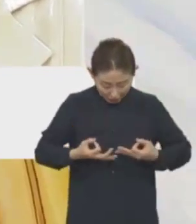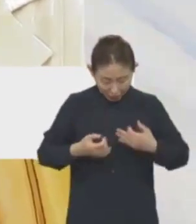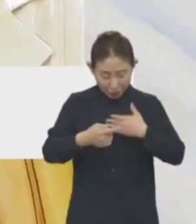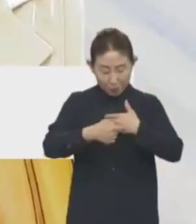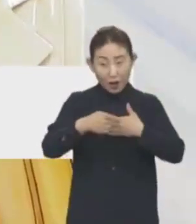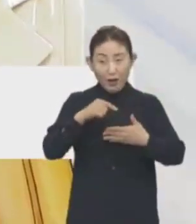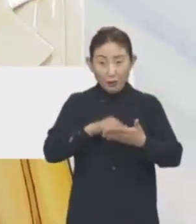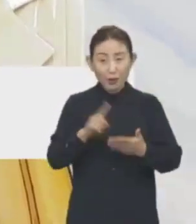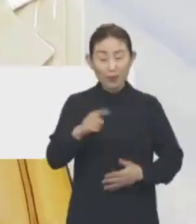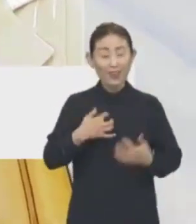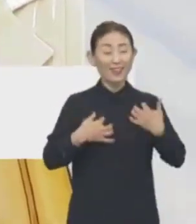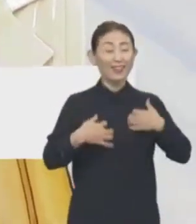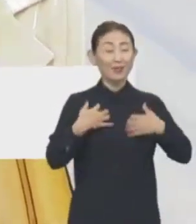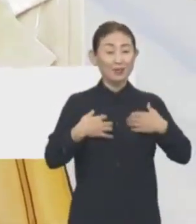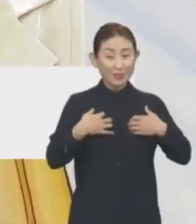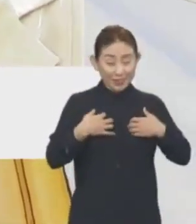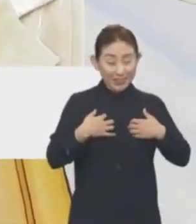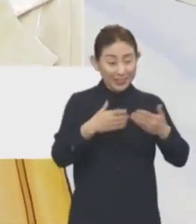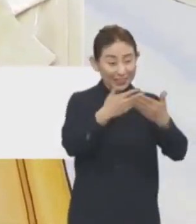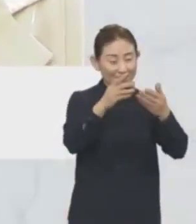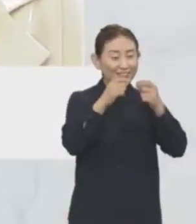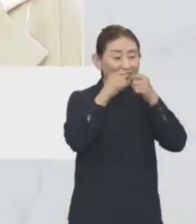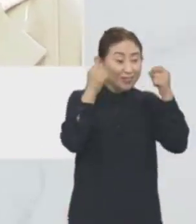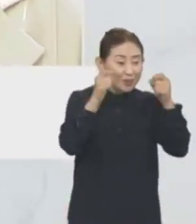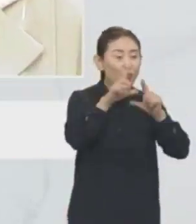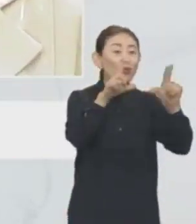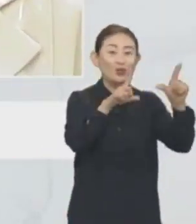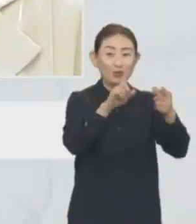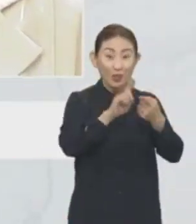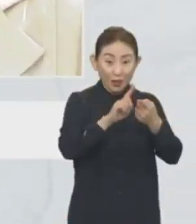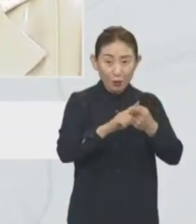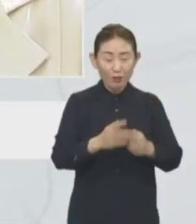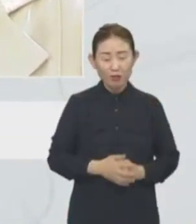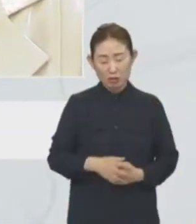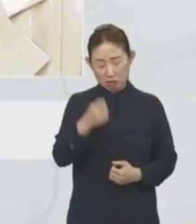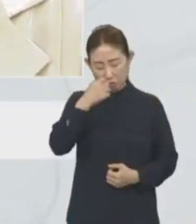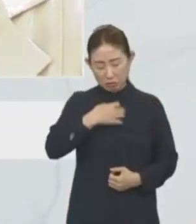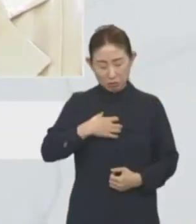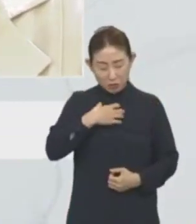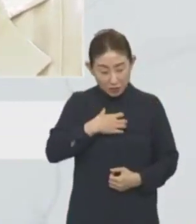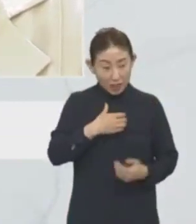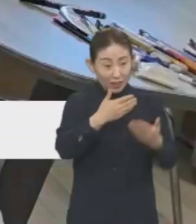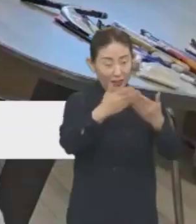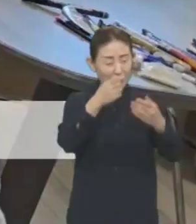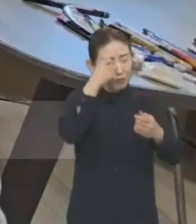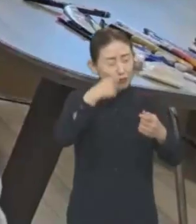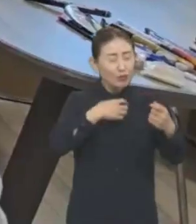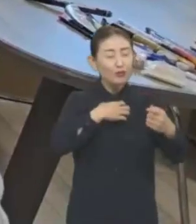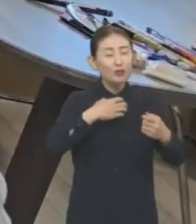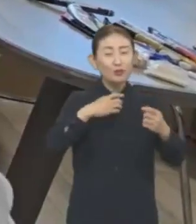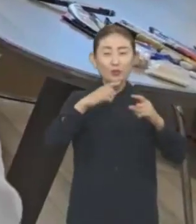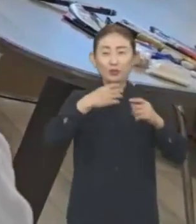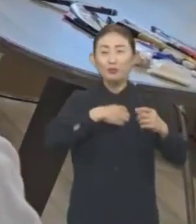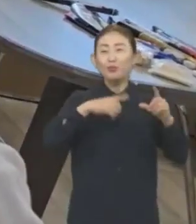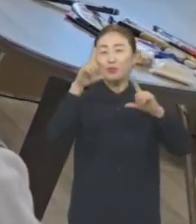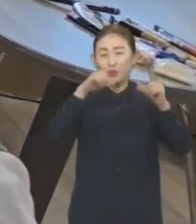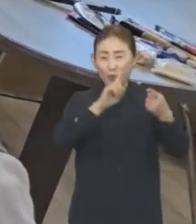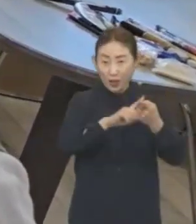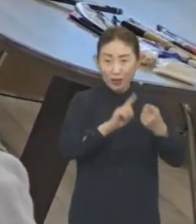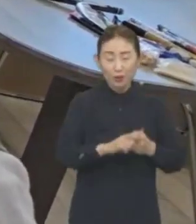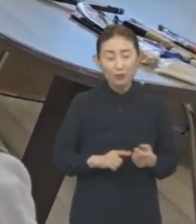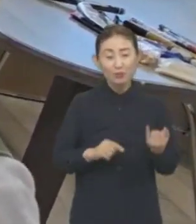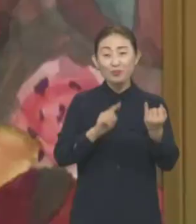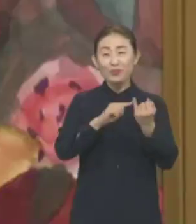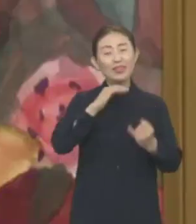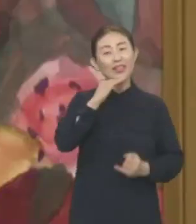기쁠 때는 웃고 있는 그림을 그린다거나 아니면 슬플 때는 진짜 울고 있는 그림을 그린다거나. 지우 씨는 아직